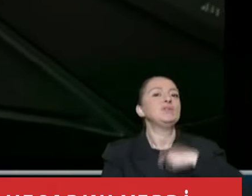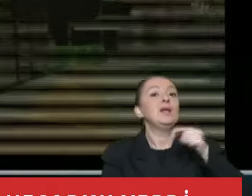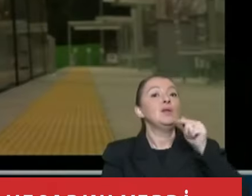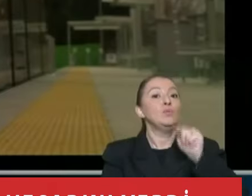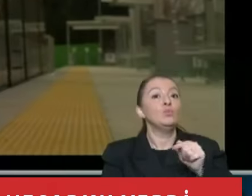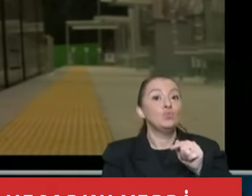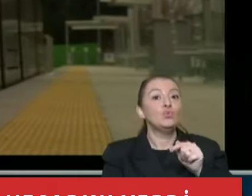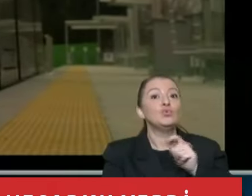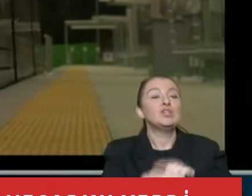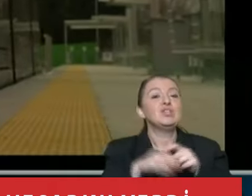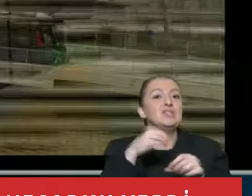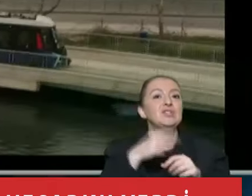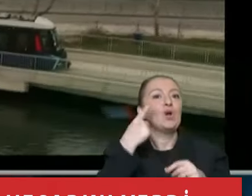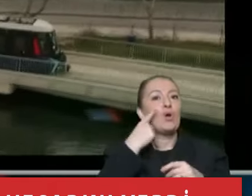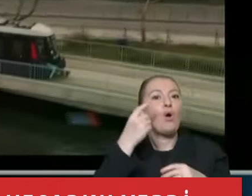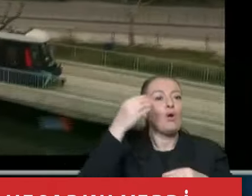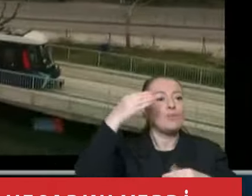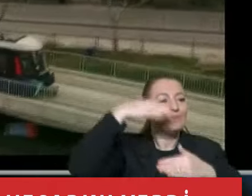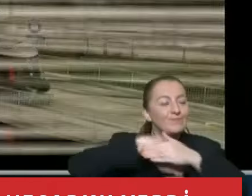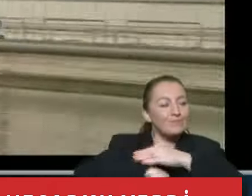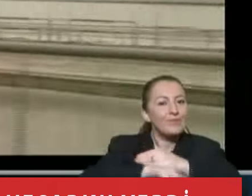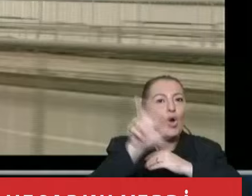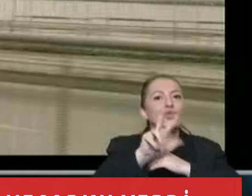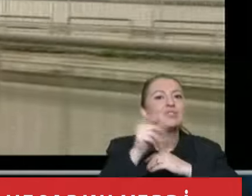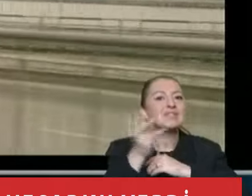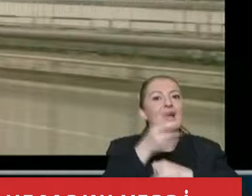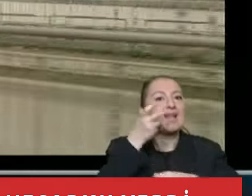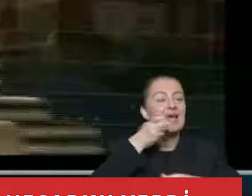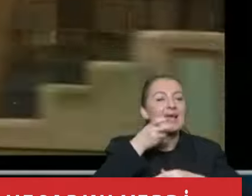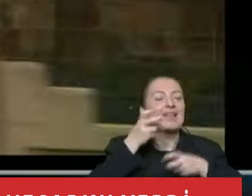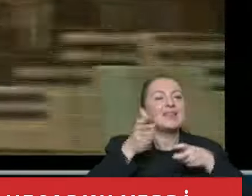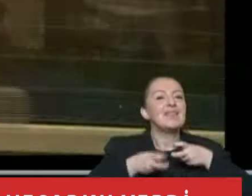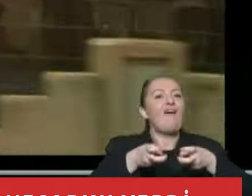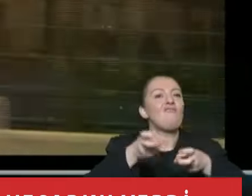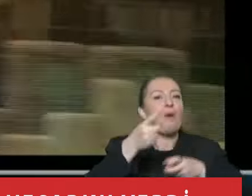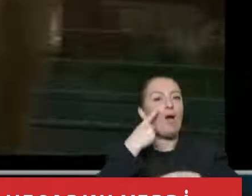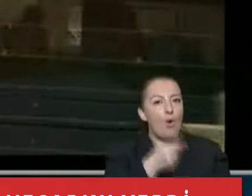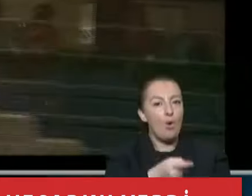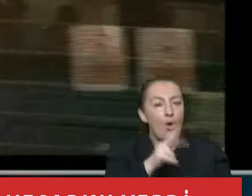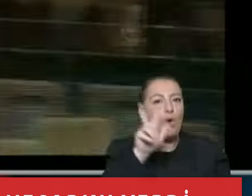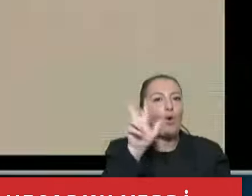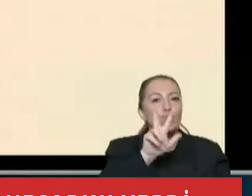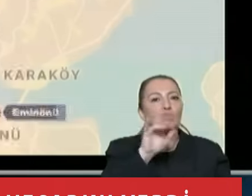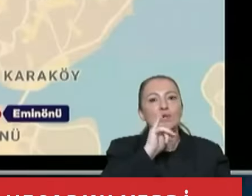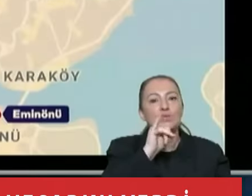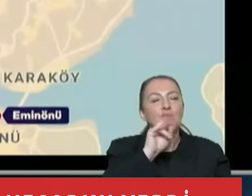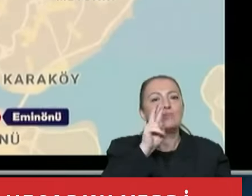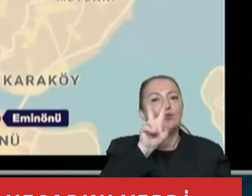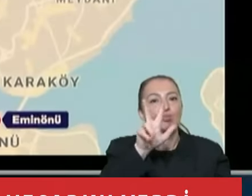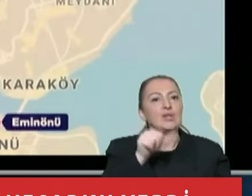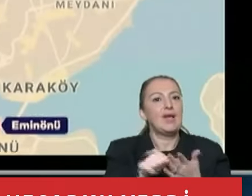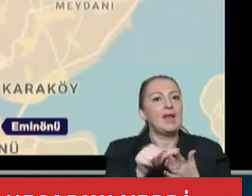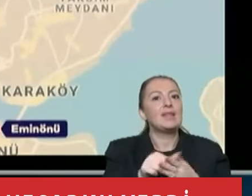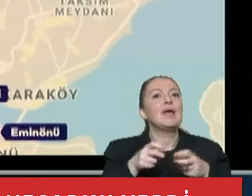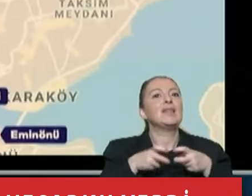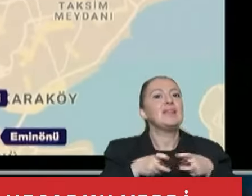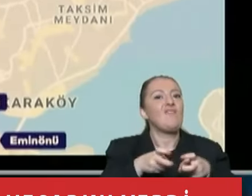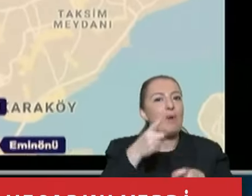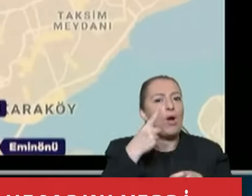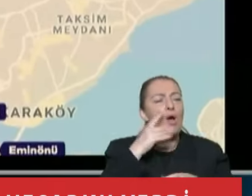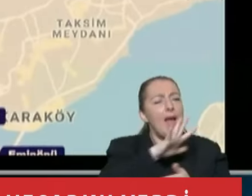için imal edilen tünel ve 30 adet tramvay aracı ile birlikte 30 Ağustos 2023 tarihinde tramvay hattının tamamını